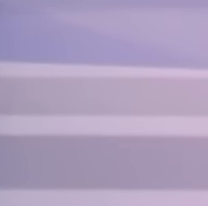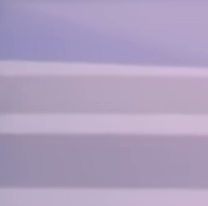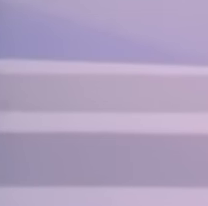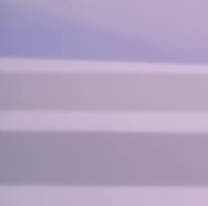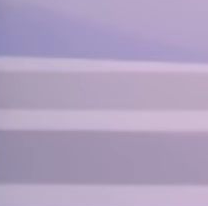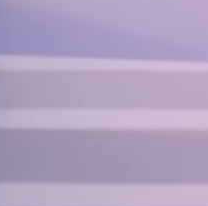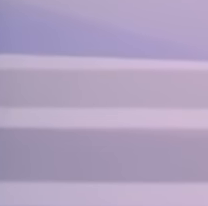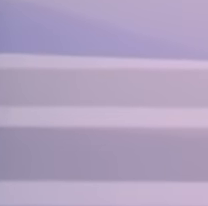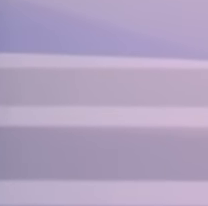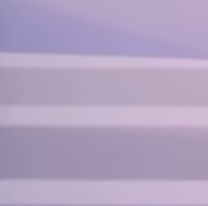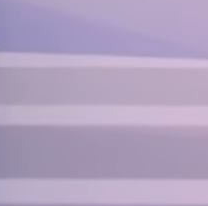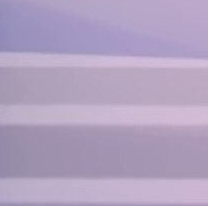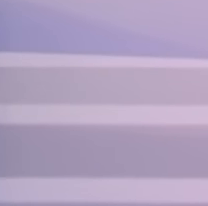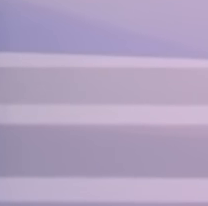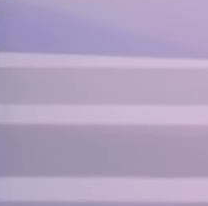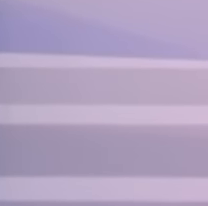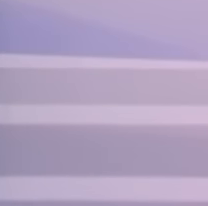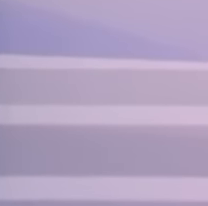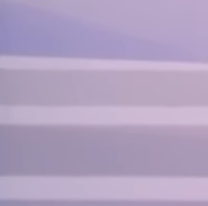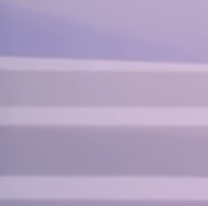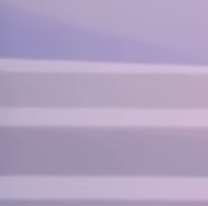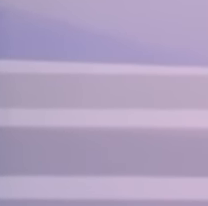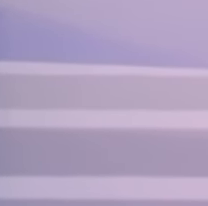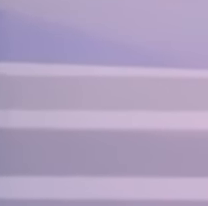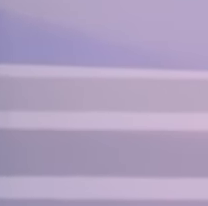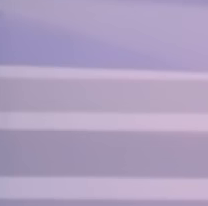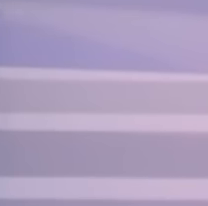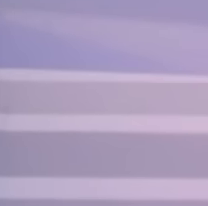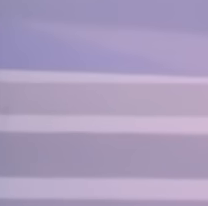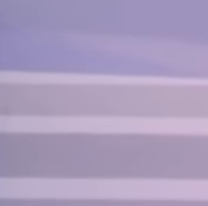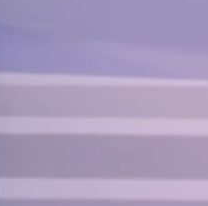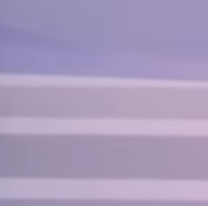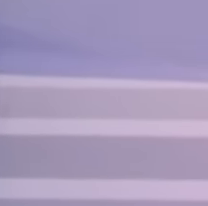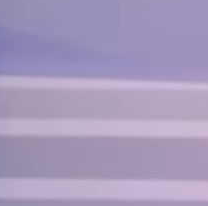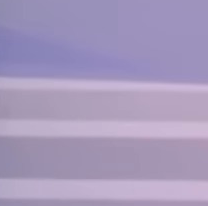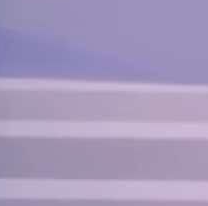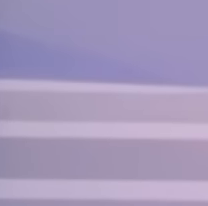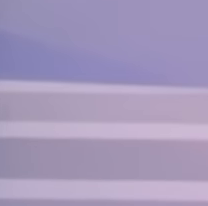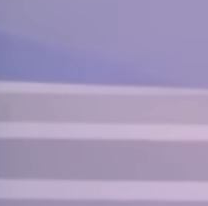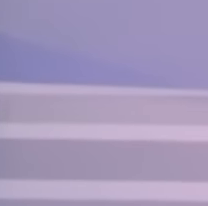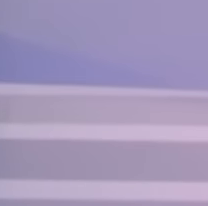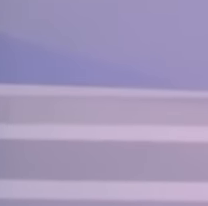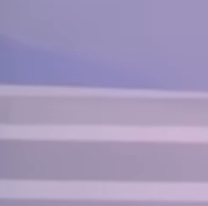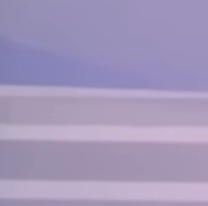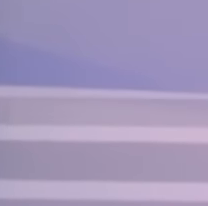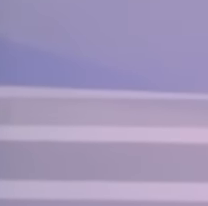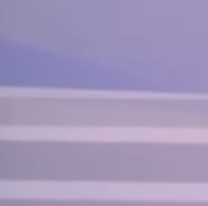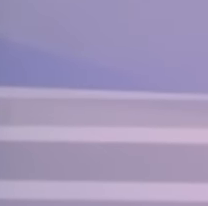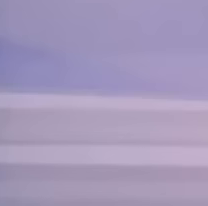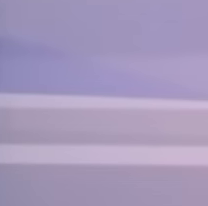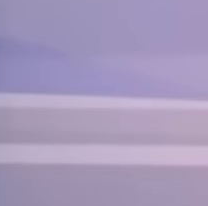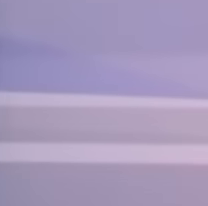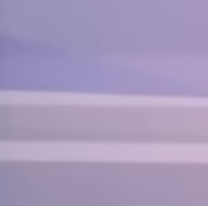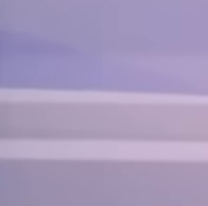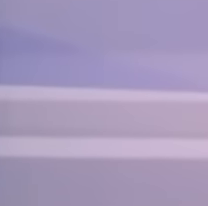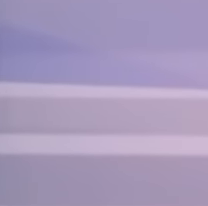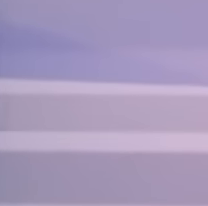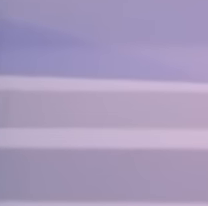Baka puso, patuloy na tumutok sa mga balita. Mag-subscribe sa GMA Integrated News sa YouTube. Sa mga kapuso abroad,